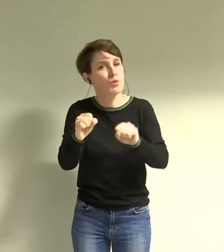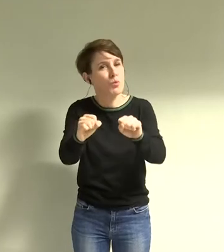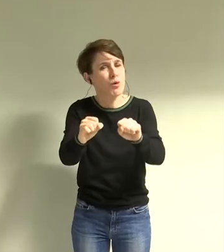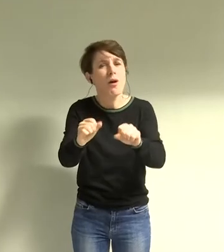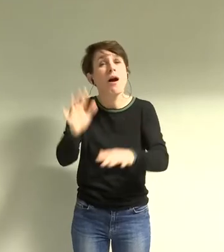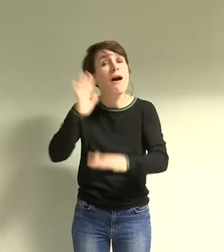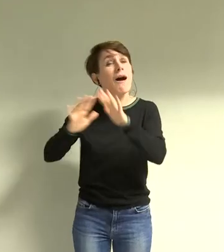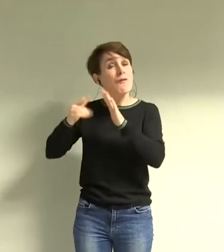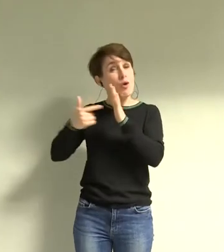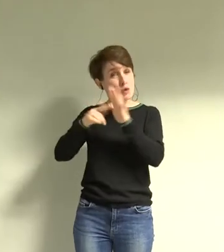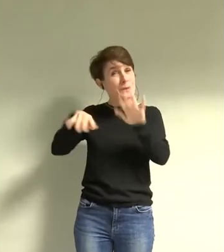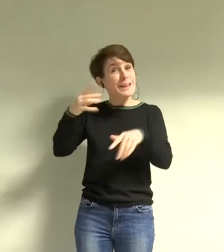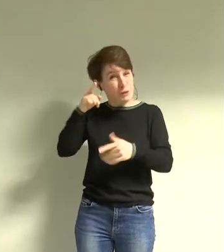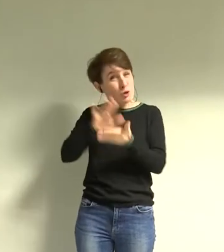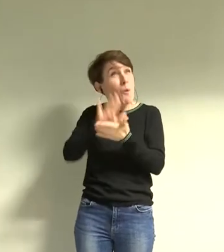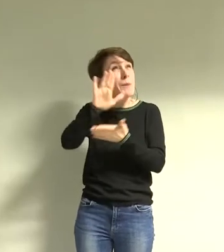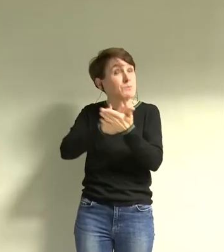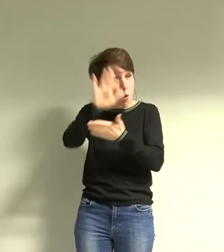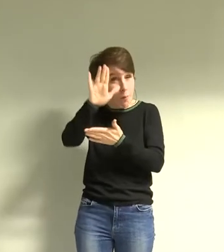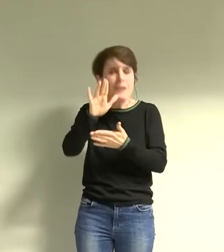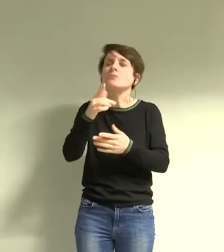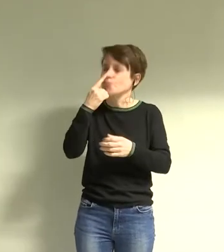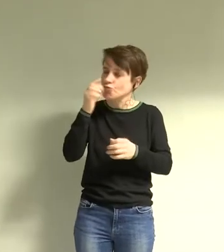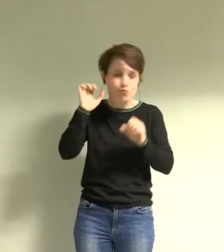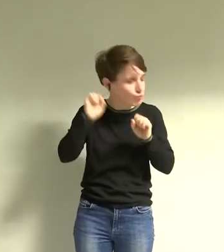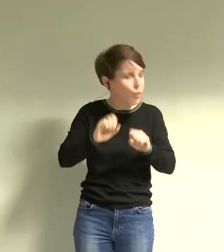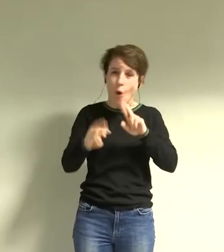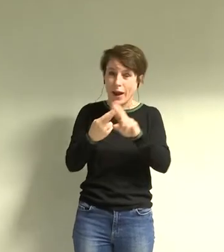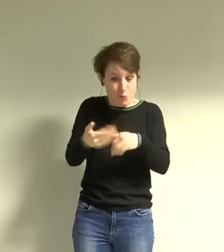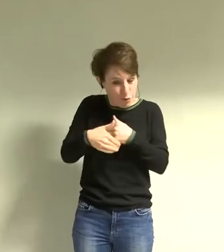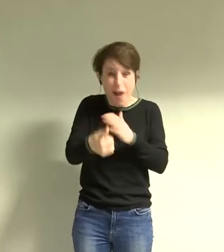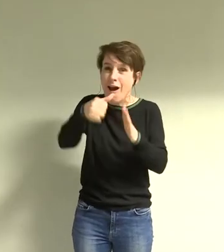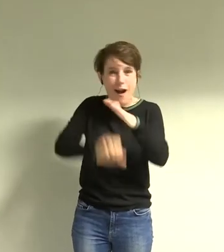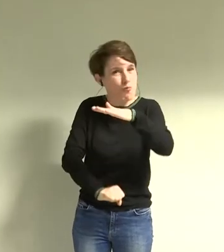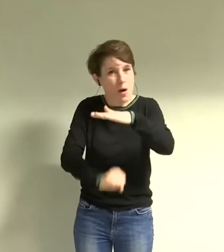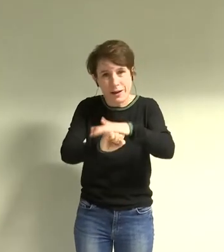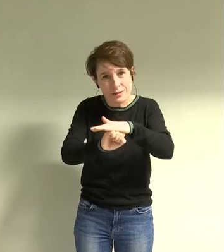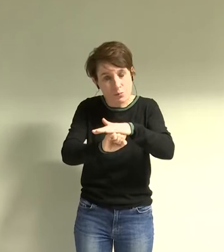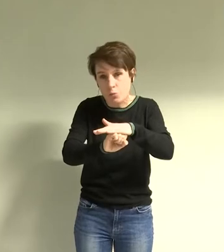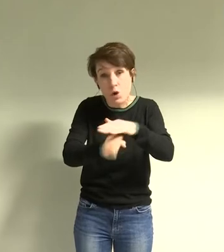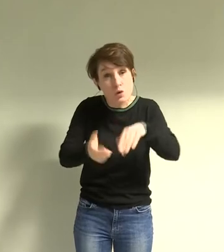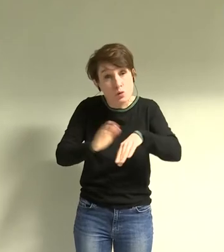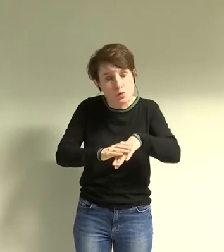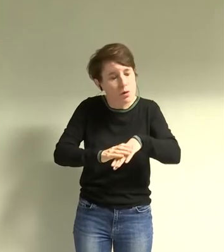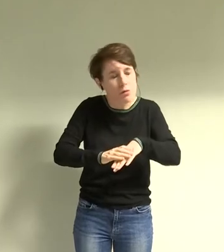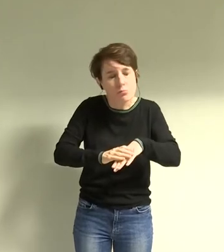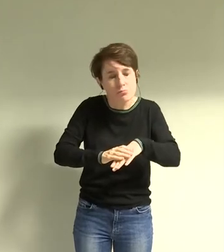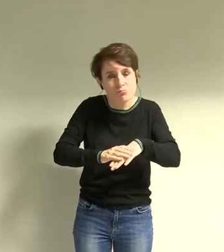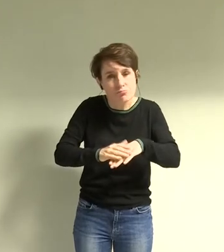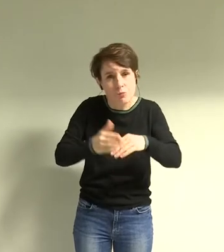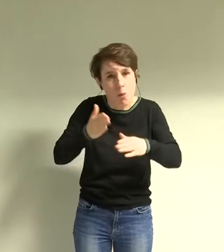de 2014 de répondre dans le mois engagements que vous n'avez jamais tenus